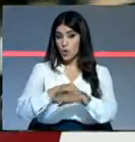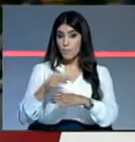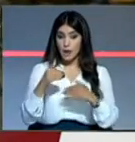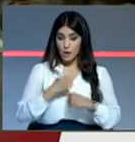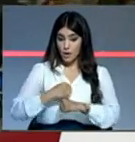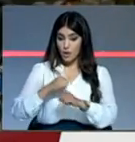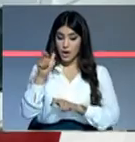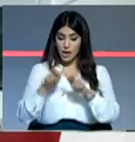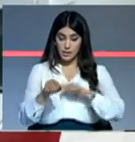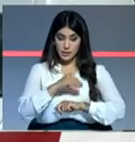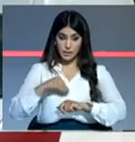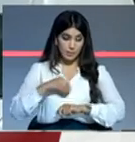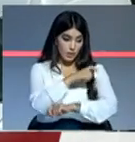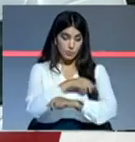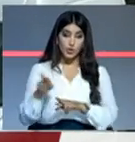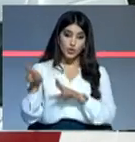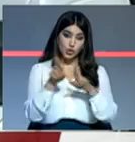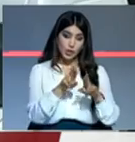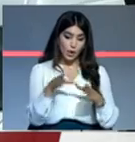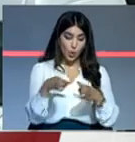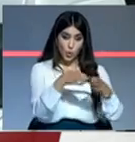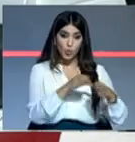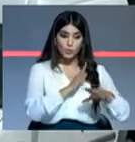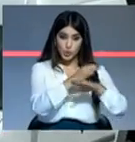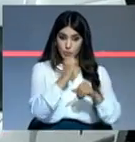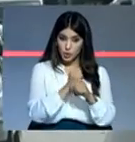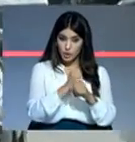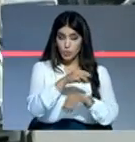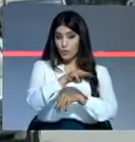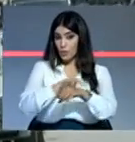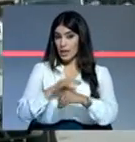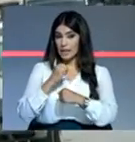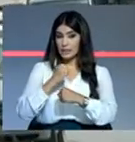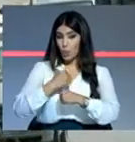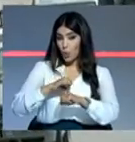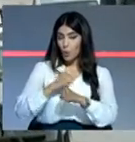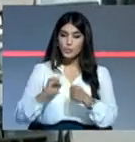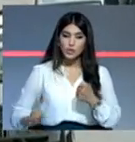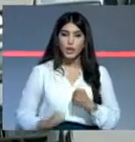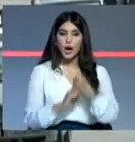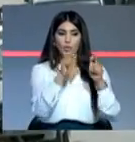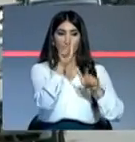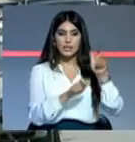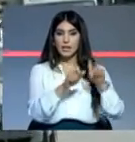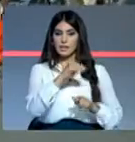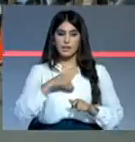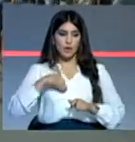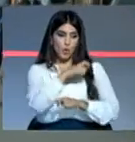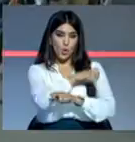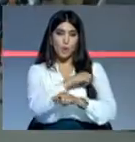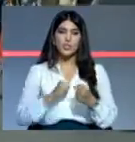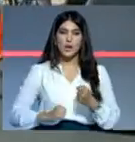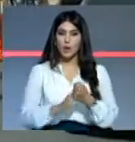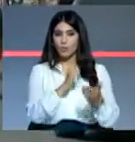الذين وقعت تسخيرهم سواء من القطاع العام او الخاص لمعاهده جهود العاملين بالقطاع الصحي وفق ما